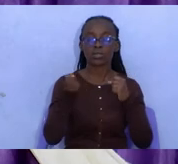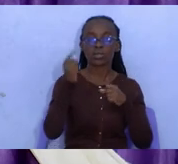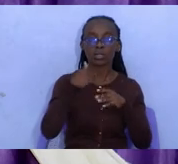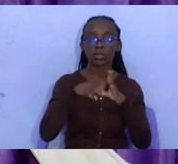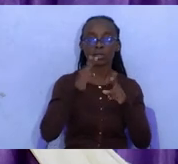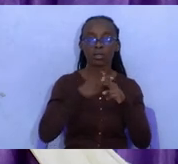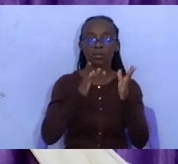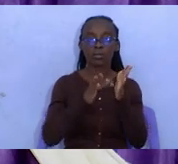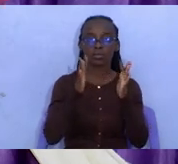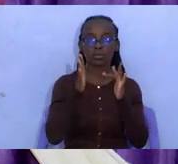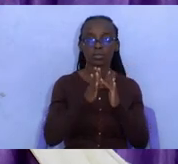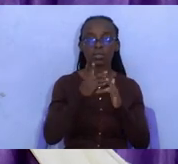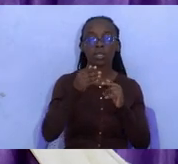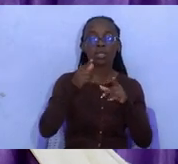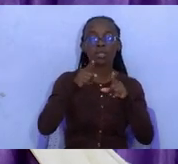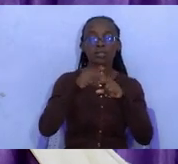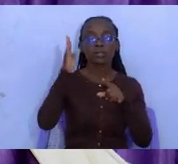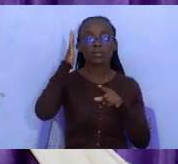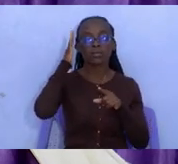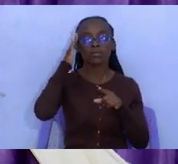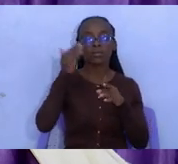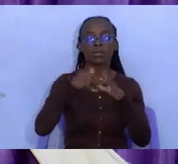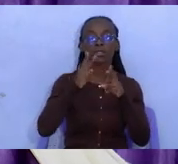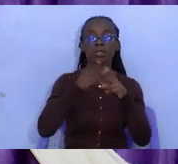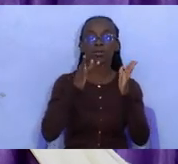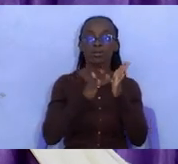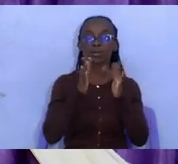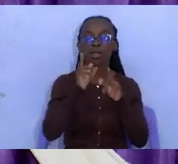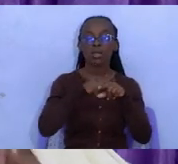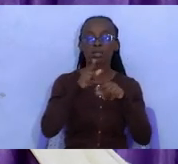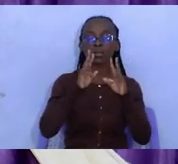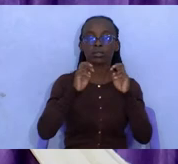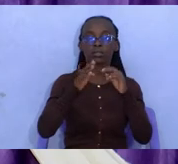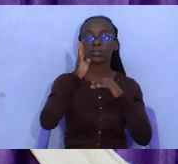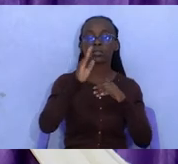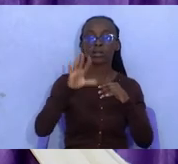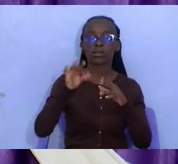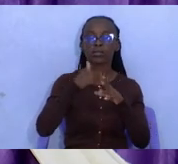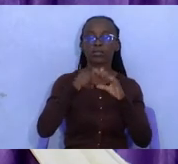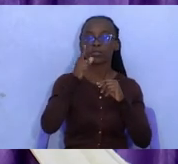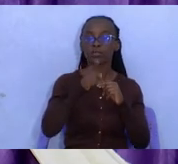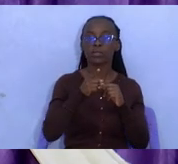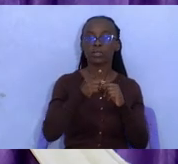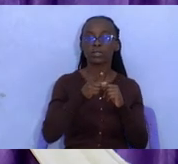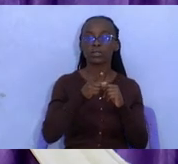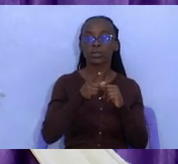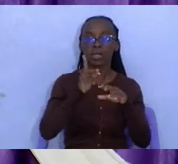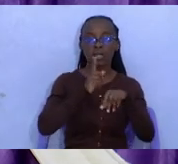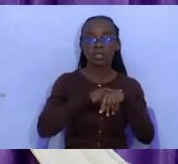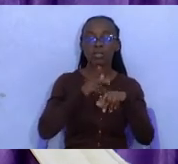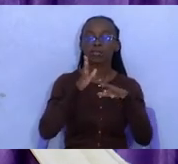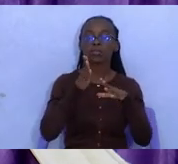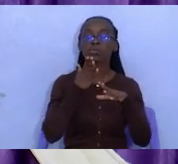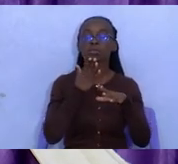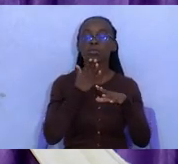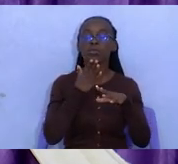Wacha maarifa hiyo ikushukie katika jina la Yesu. Utakapomtafuta Bwana akapatikane kwako. Utakapojitia nia